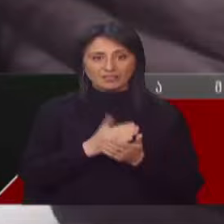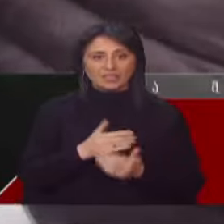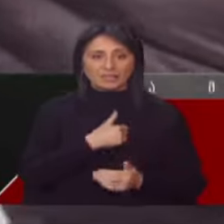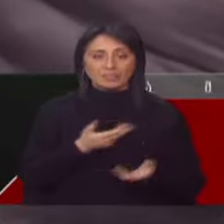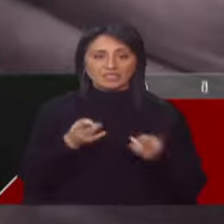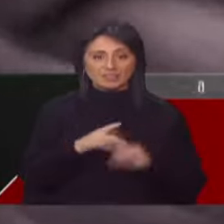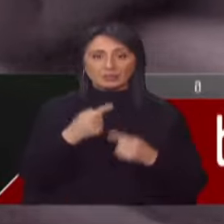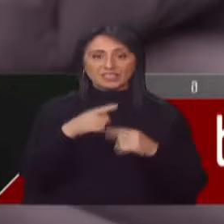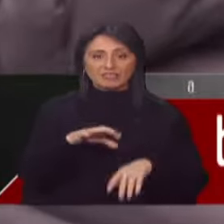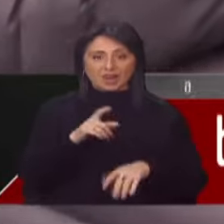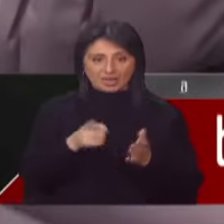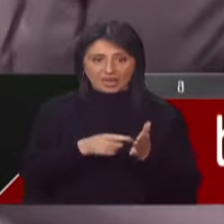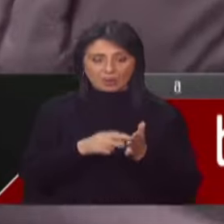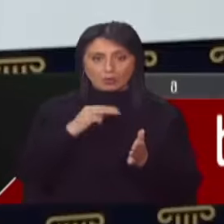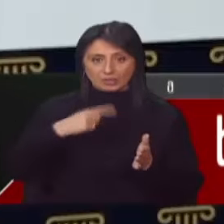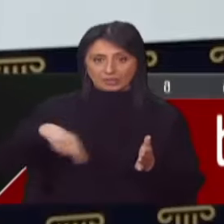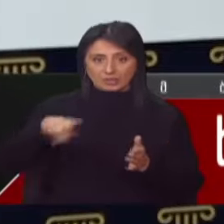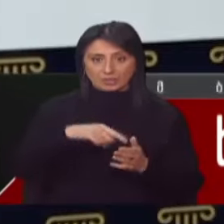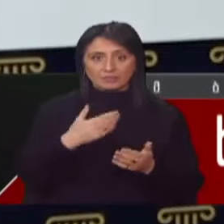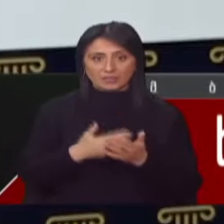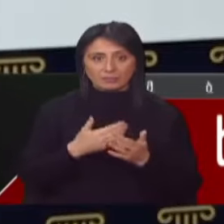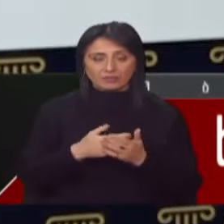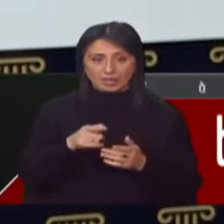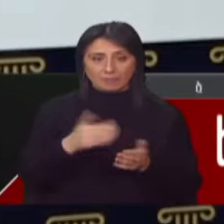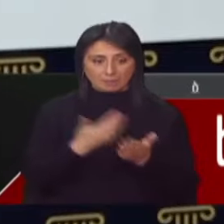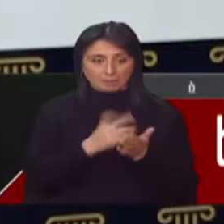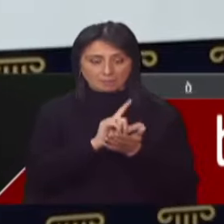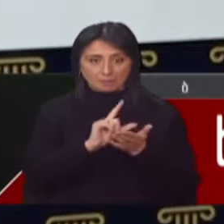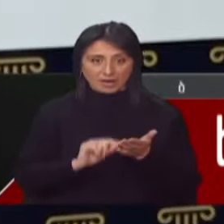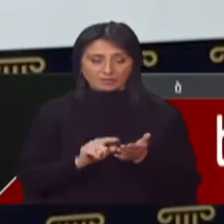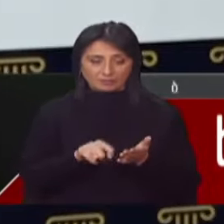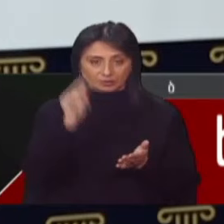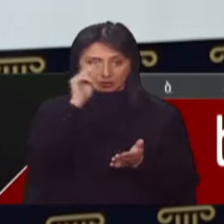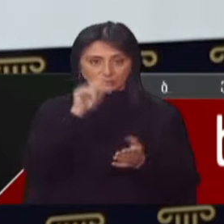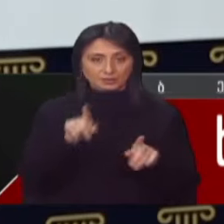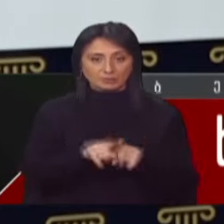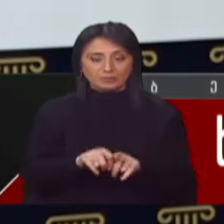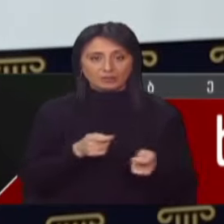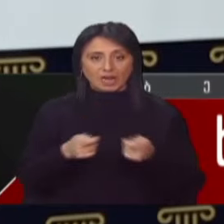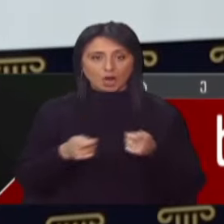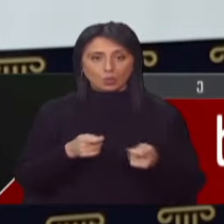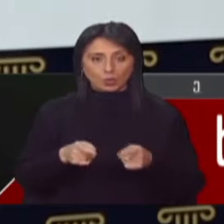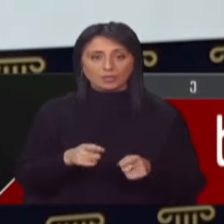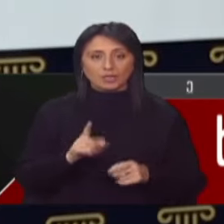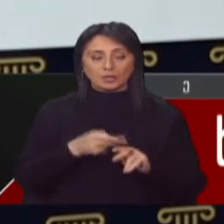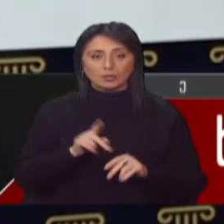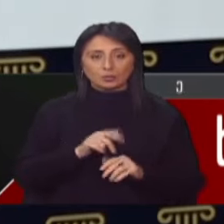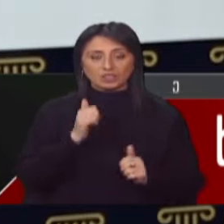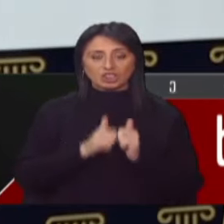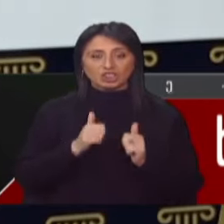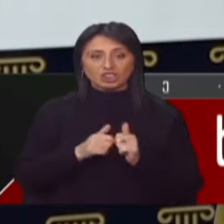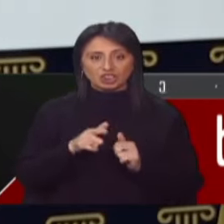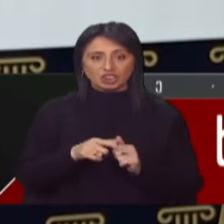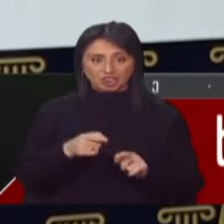Uite, Optrom, Sua, Sagamuzevo, Ustavebic, Esotkot, Amagalit, Titi, Gaus regulacijebs miigeben, imitom rom khshirat ari